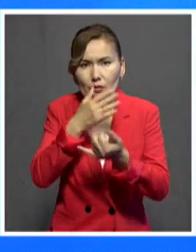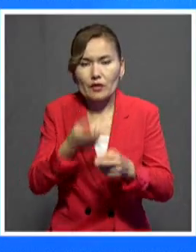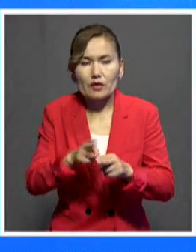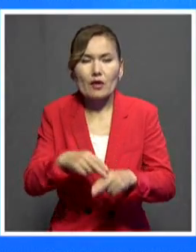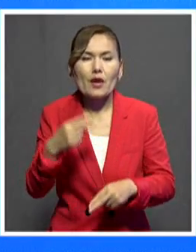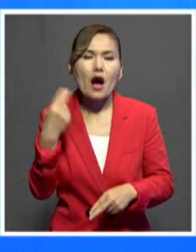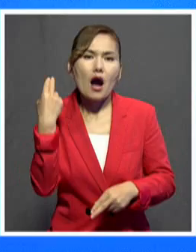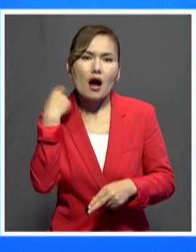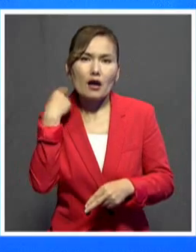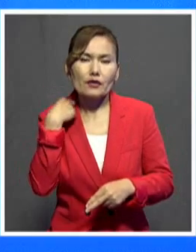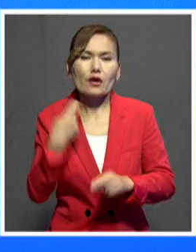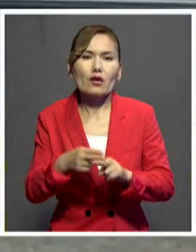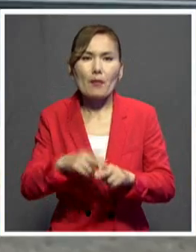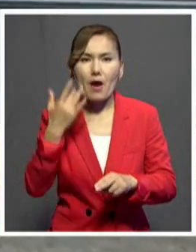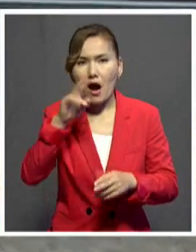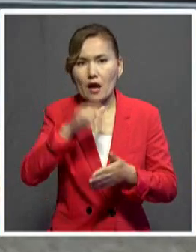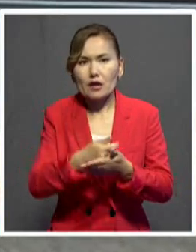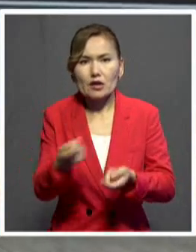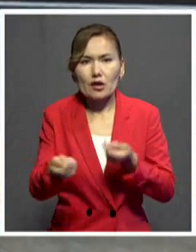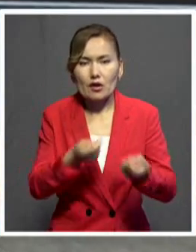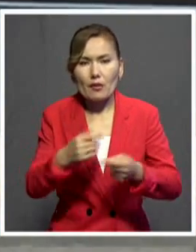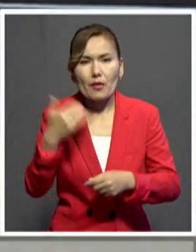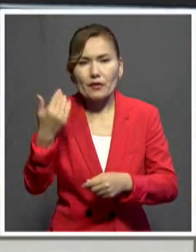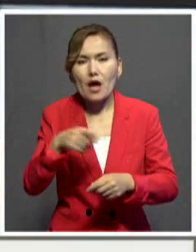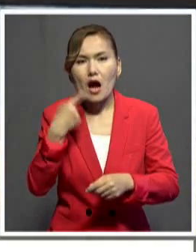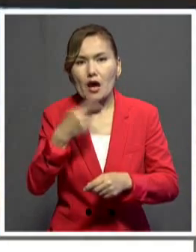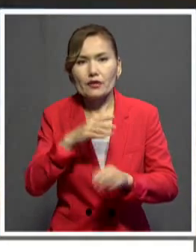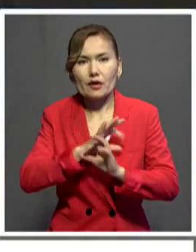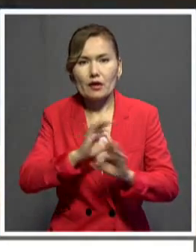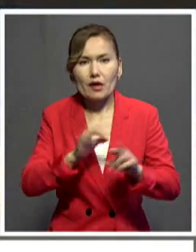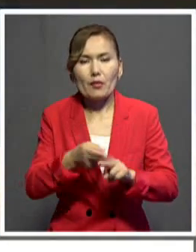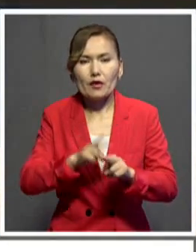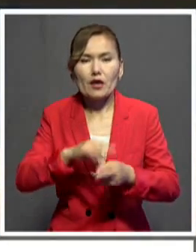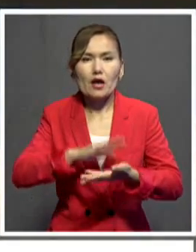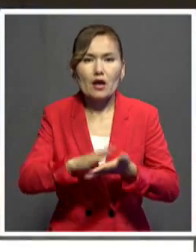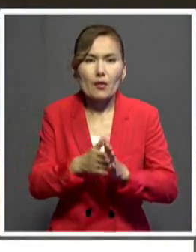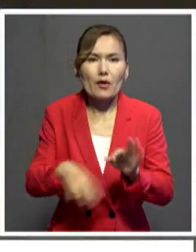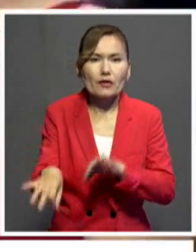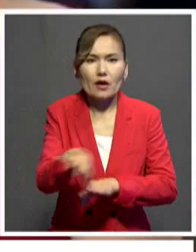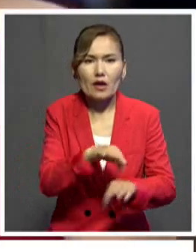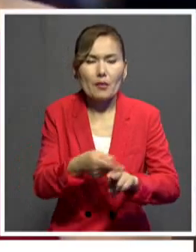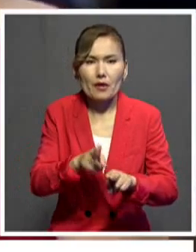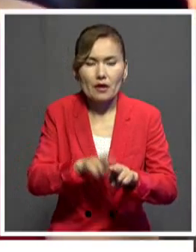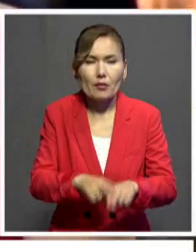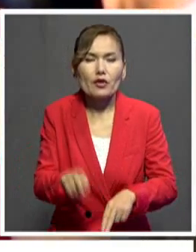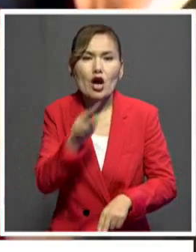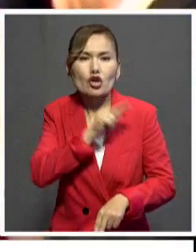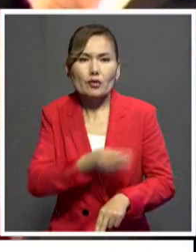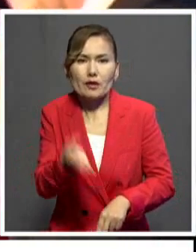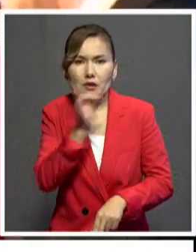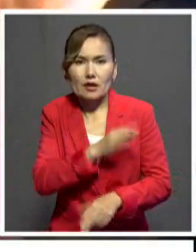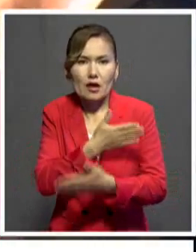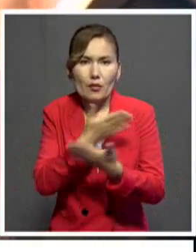сапарында АҚШ президенті Дональд Трамп айтты. Ақ үй басшысының ойынша аталған келісім жобасы Құрама Штаттарға тиімсіз. Ал